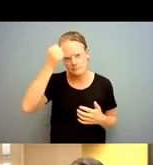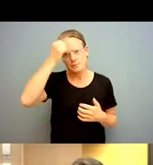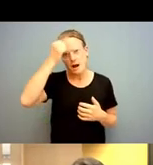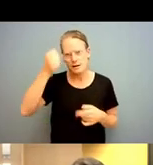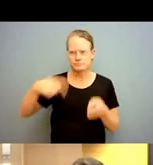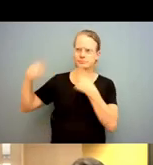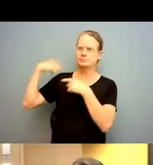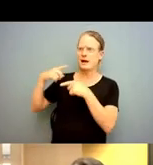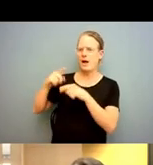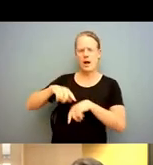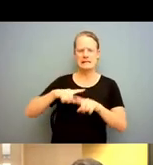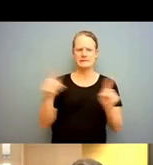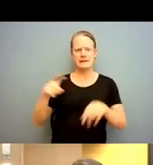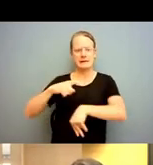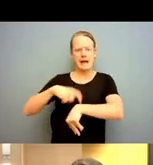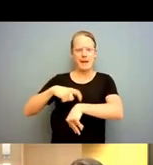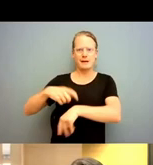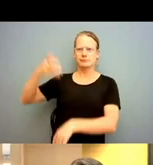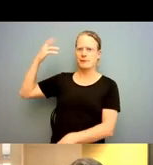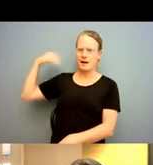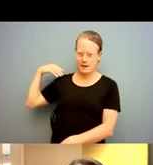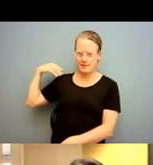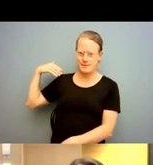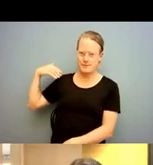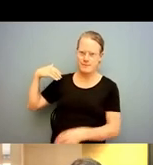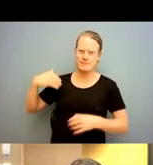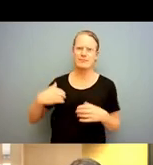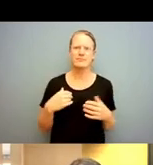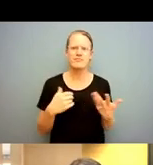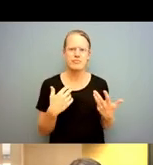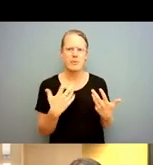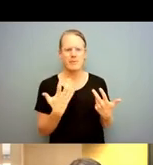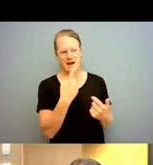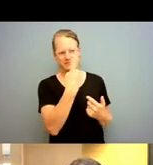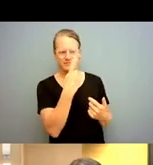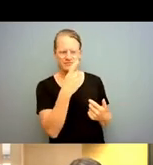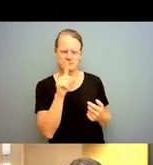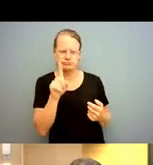Kaskohais on piisäni, ja ruuvi taina julkiin lähteraanu rääsi.